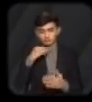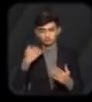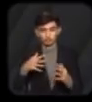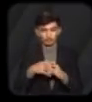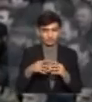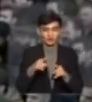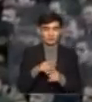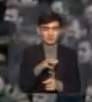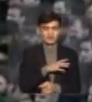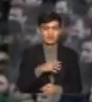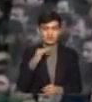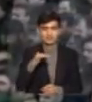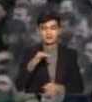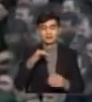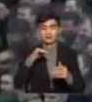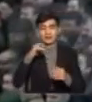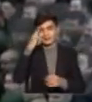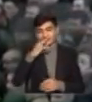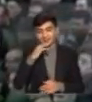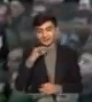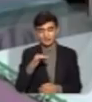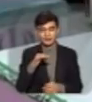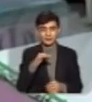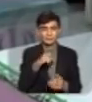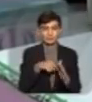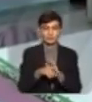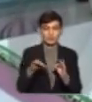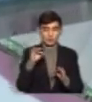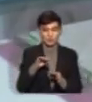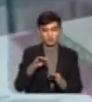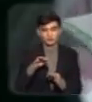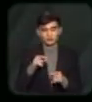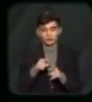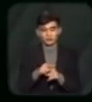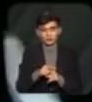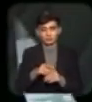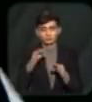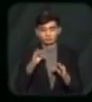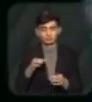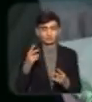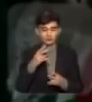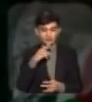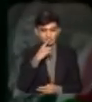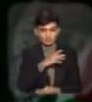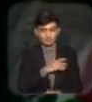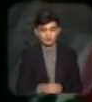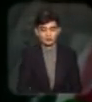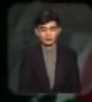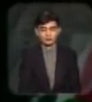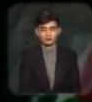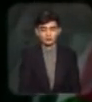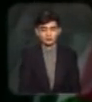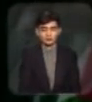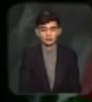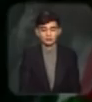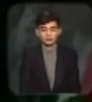Шығыстанушы алыптардың арпалысында Қазақстан барынша бейтарап саясат ұстануы тиіс деген пікірде. Ерғанат Көпжастар, Думан